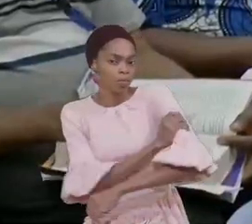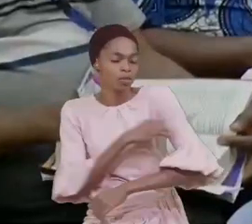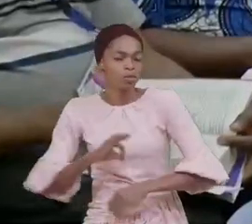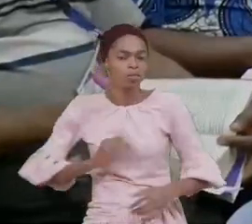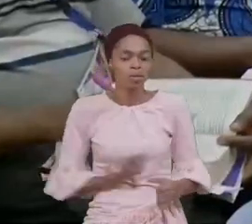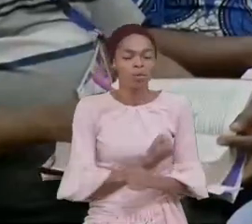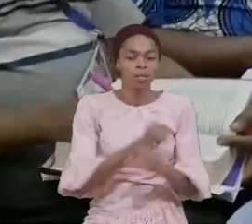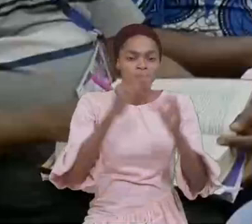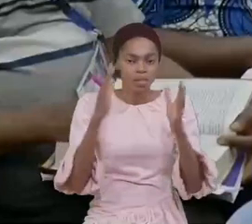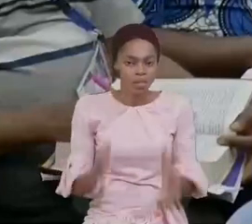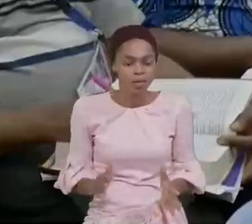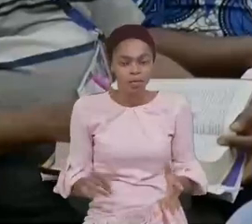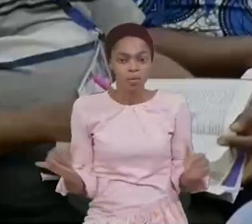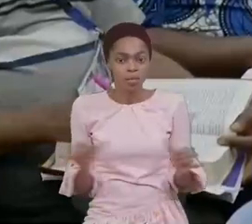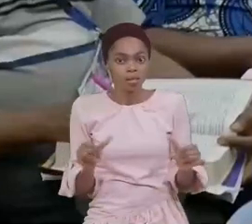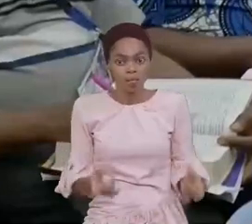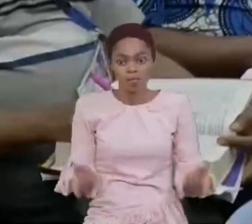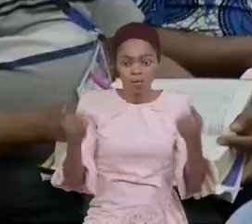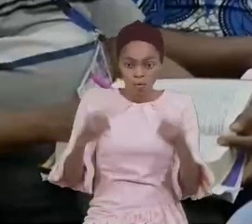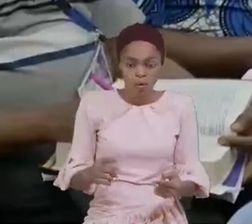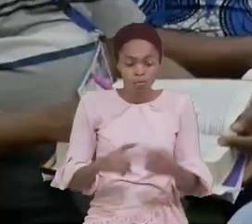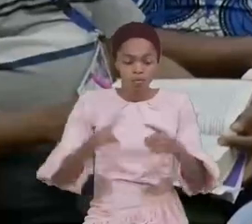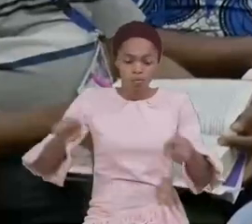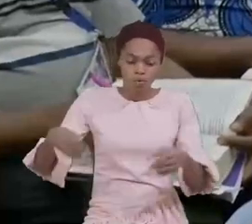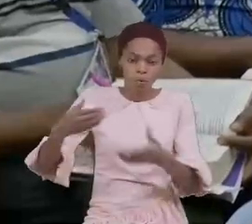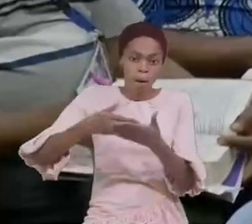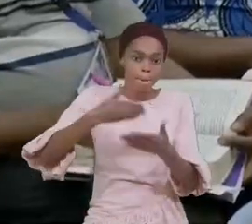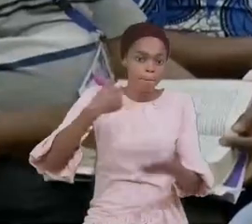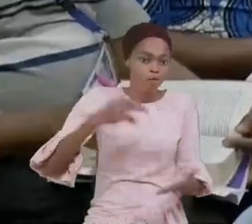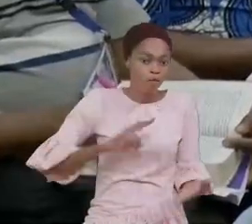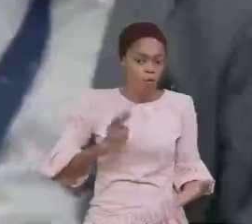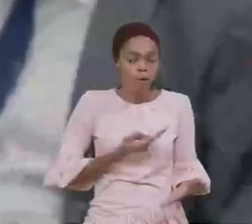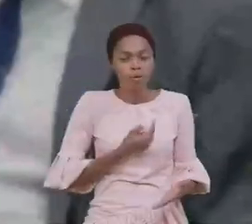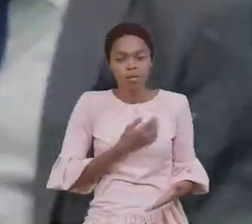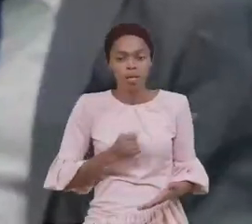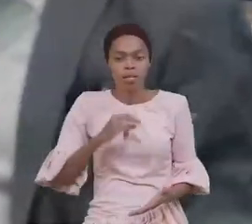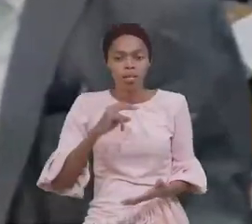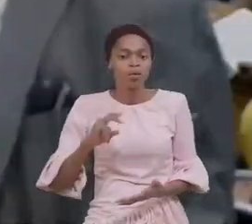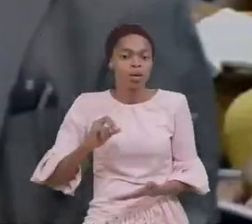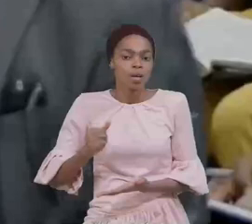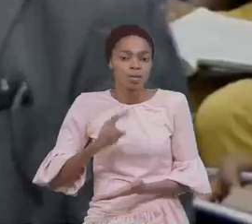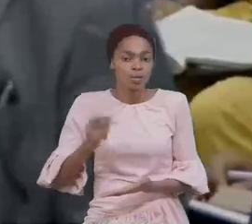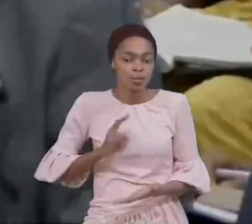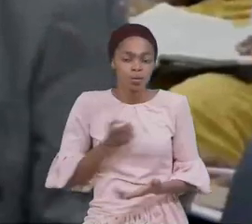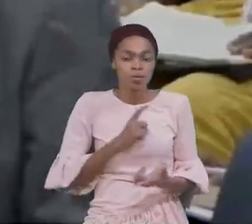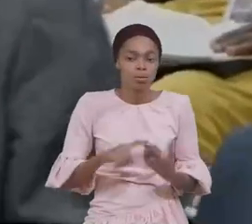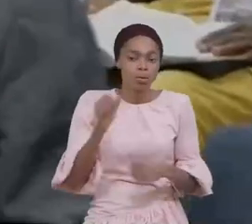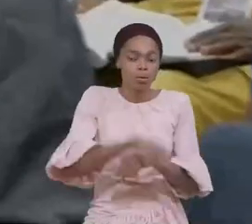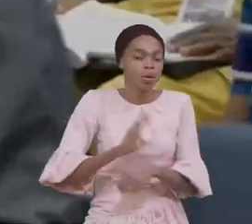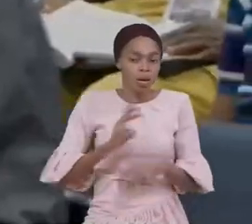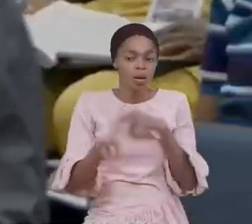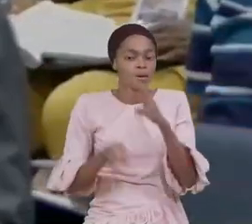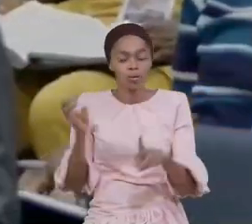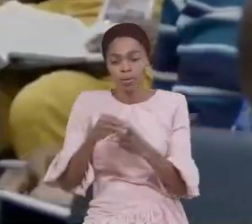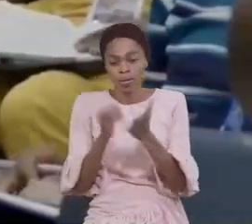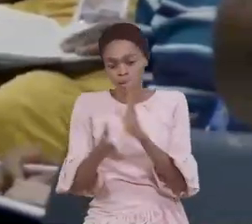nous. Nous allons vaincre, pénétrer dans le monde avec l'évangile du Seigneur au nom de Jésus-Christ. Et le chef